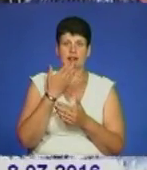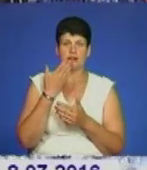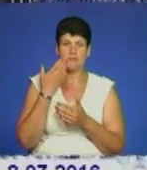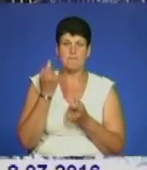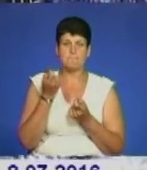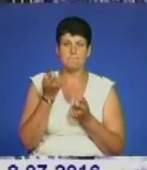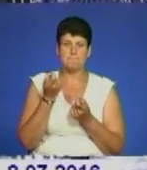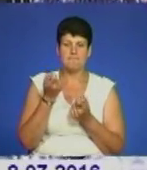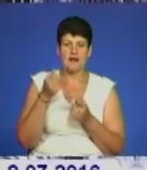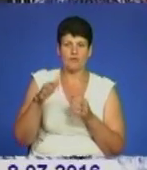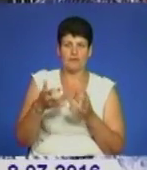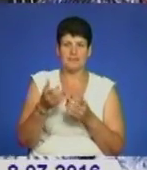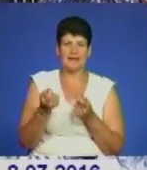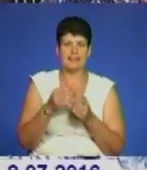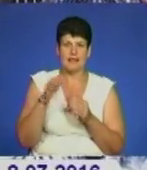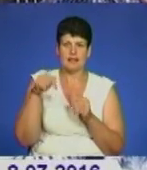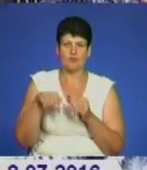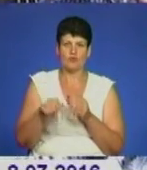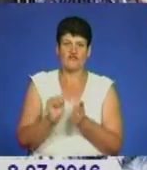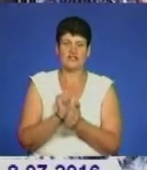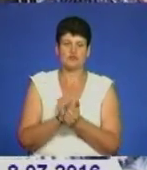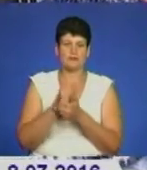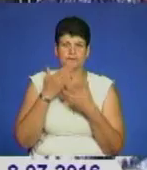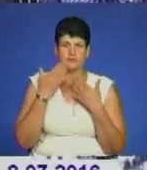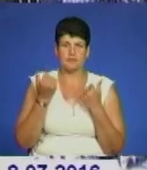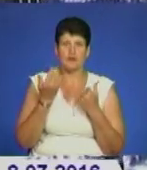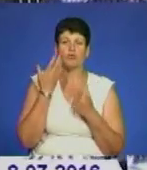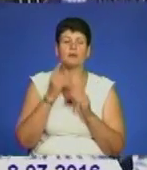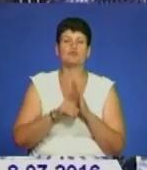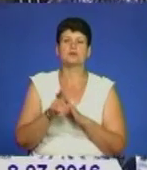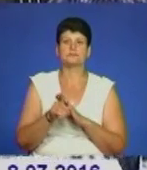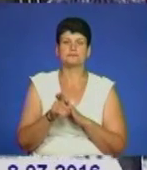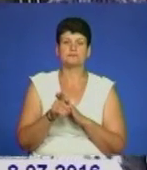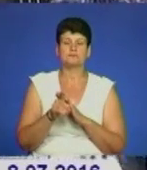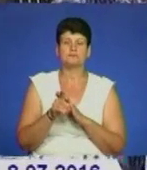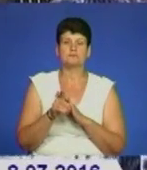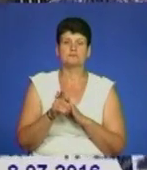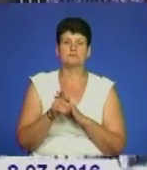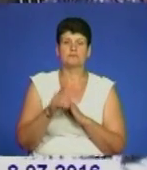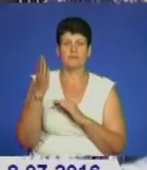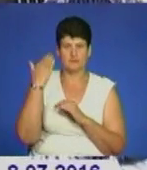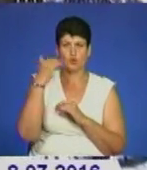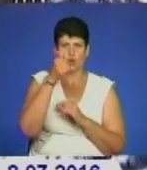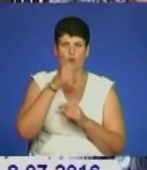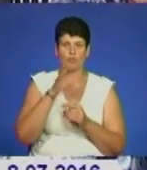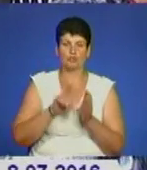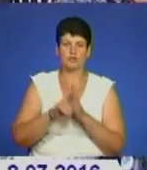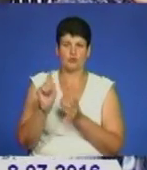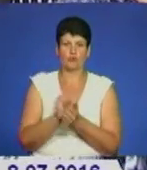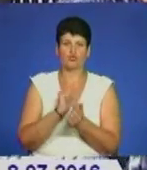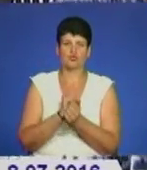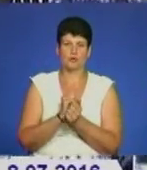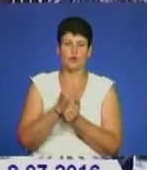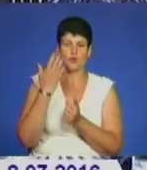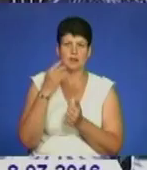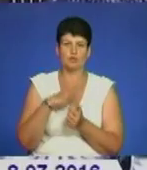мало віку, не глибока керниця, то нема, повисихали. Від коли то почалося? Та від того року, від посухи. Відколи